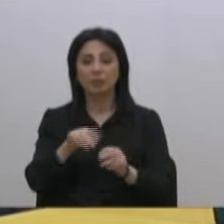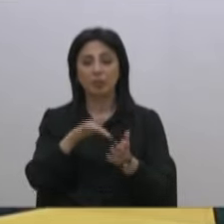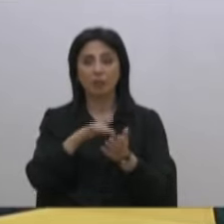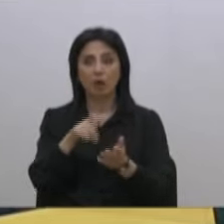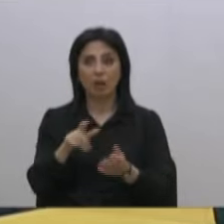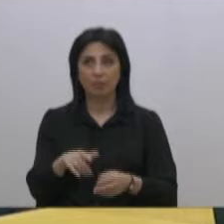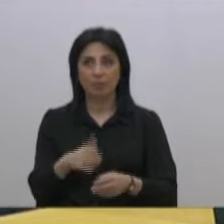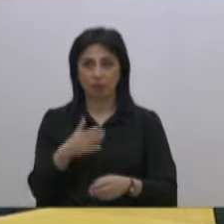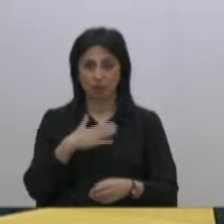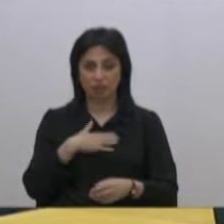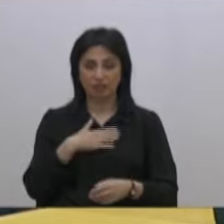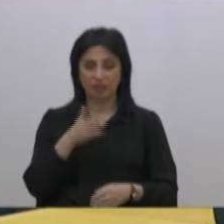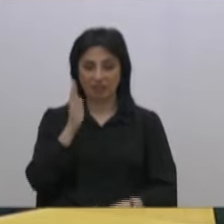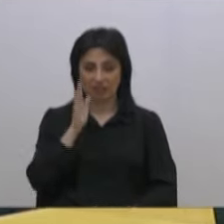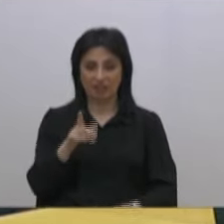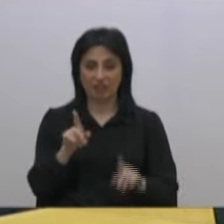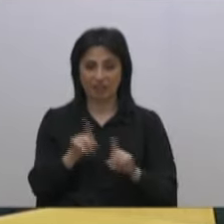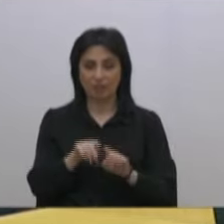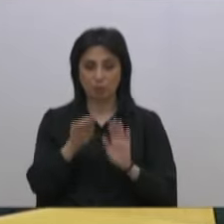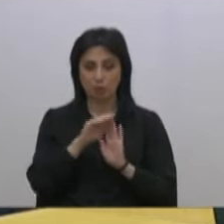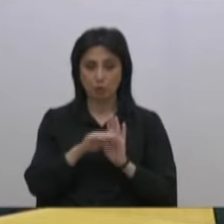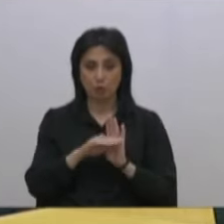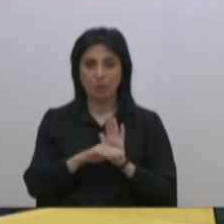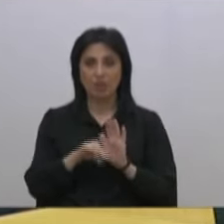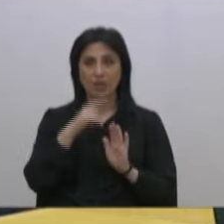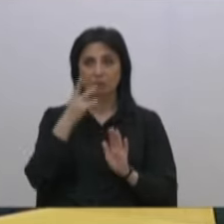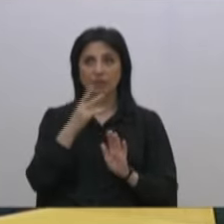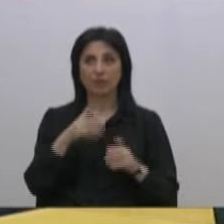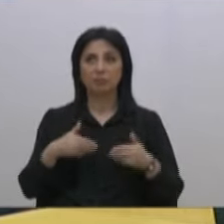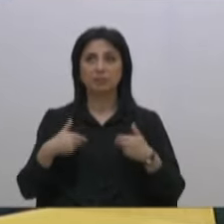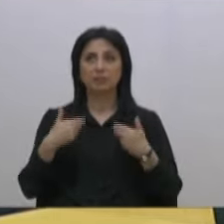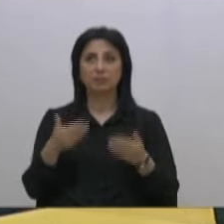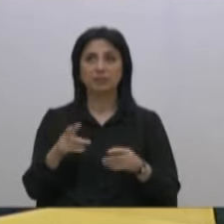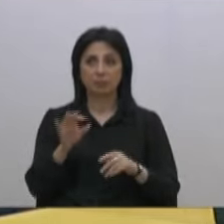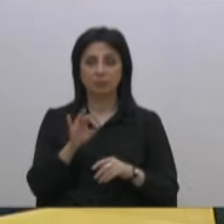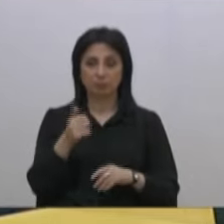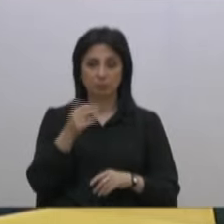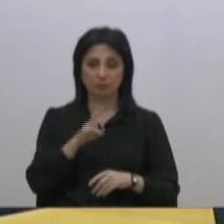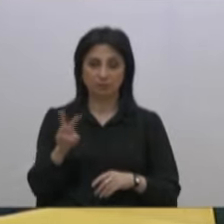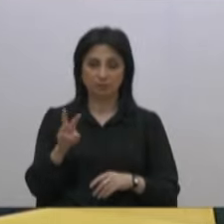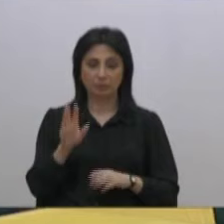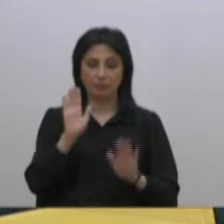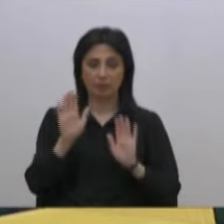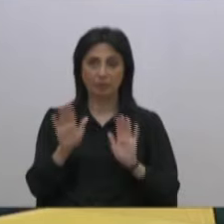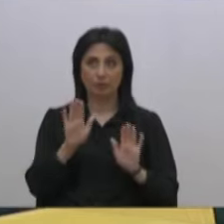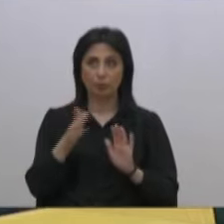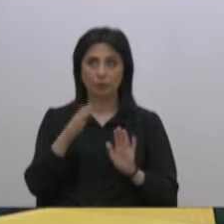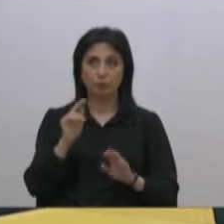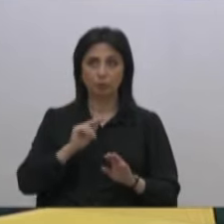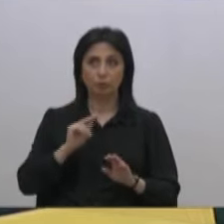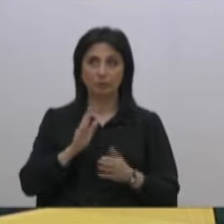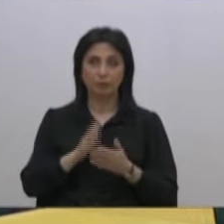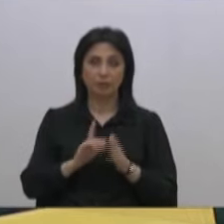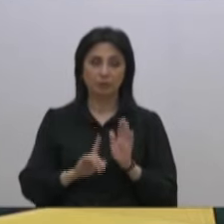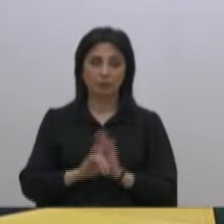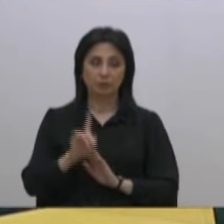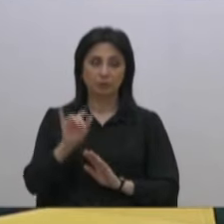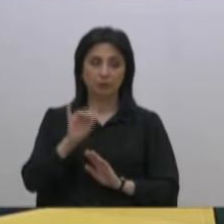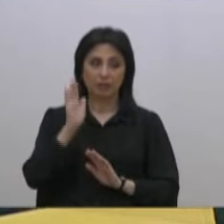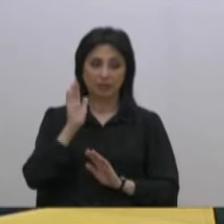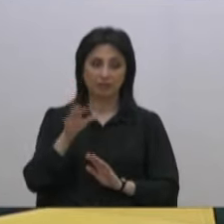მოქალაქეებს. ჩვენ გვექნება ასეთი პროგრამა და რა თქმა უნდა მისასალმებელია, რომ ამაზე პრემიერ-მინისტრის ხელმძღვანელობით უკვე მუშაობა არის დაწყებული,